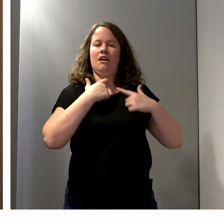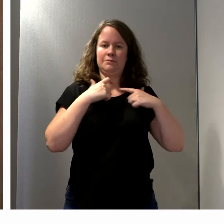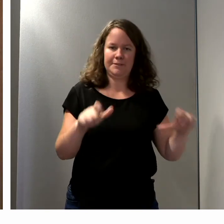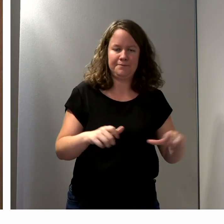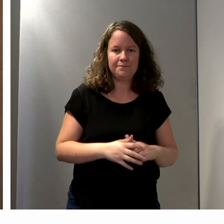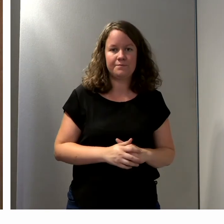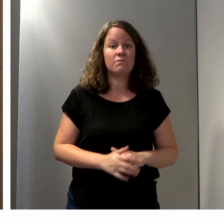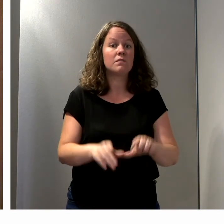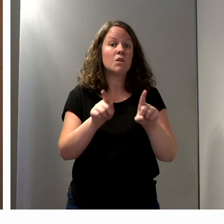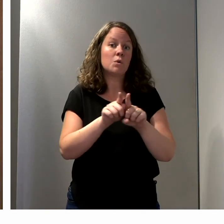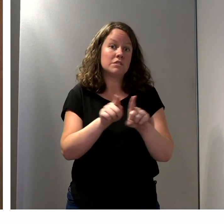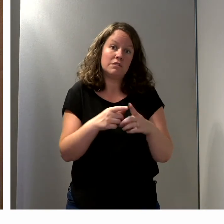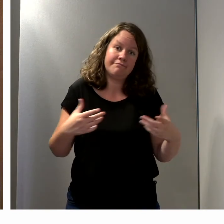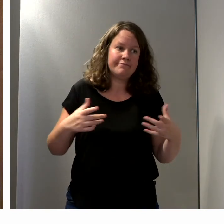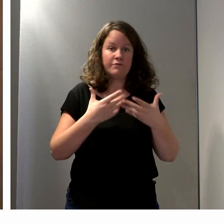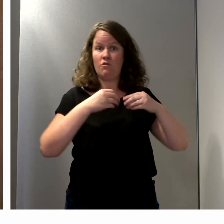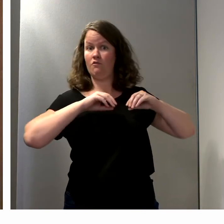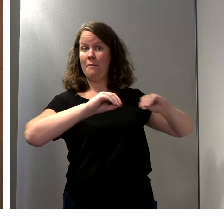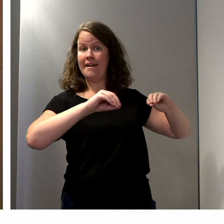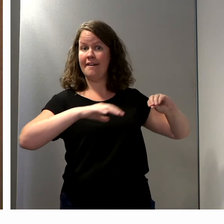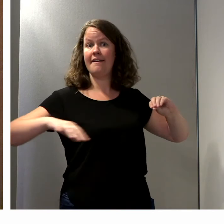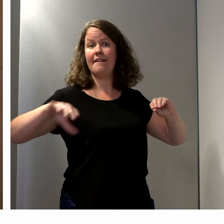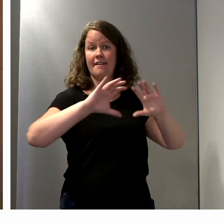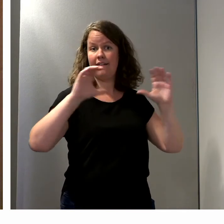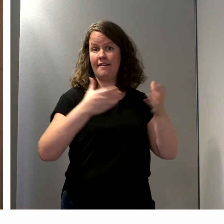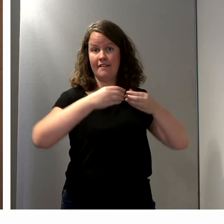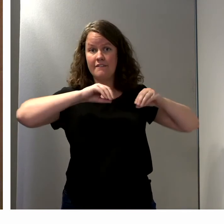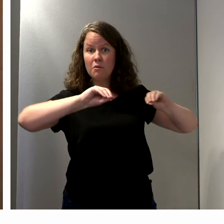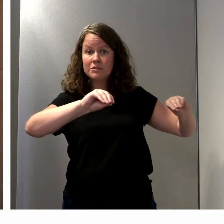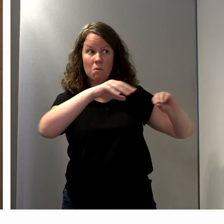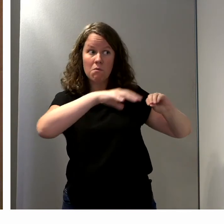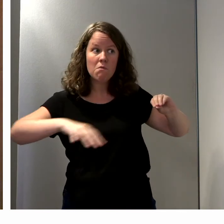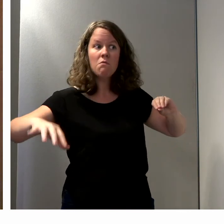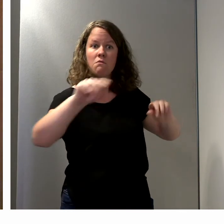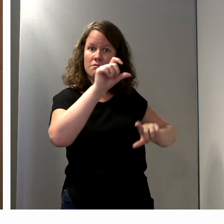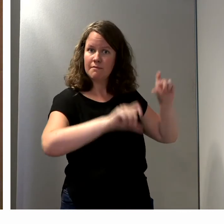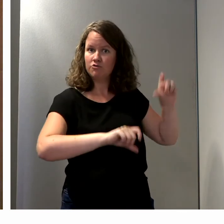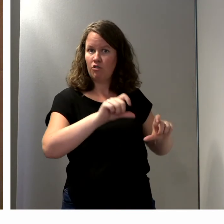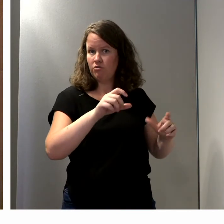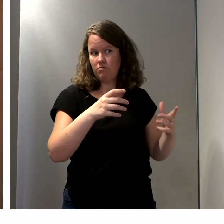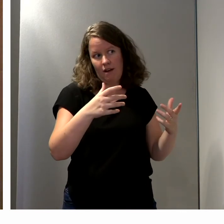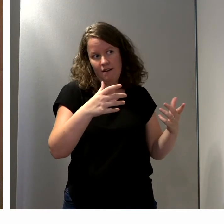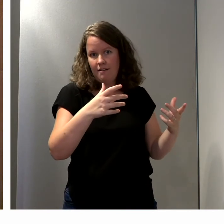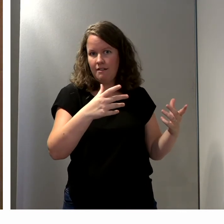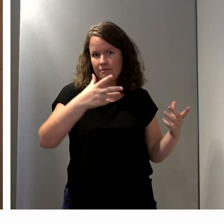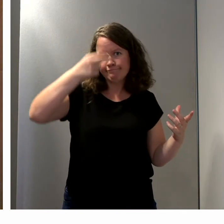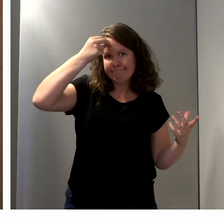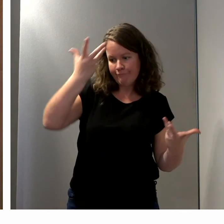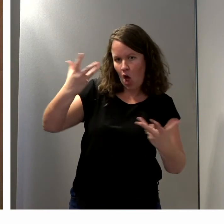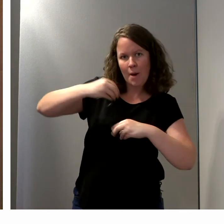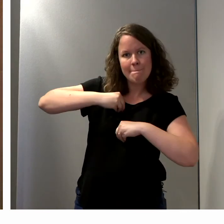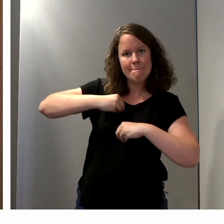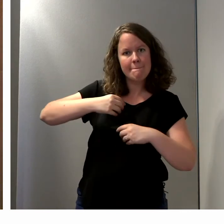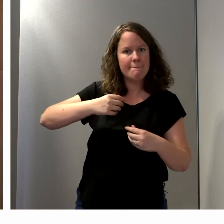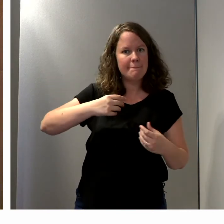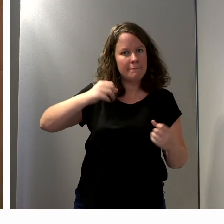au sens très large du terme, est également un secteur sur lequel il va falloir investir beaucoup pour, encore une fois, amener